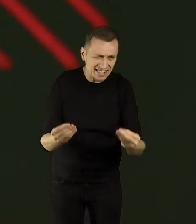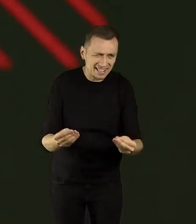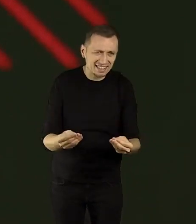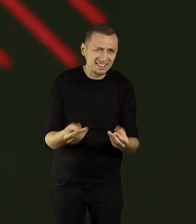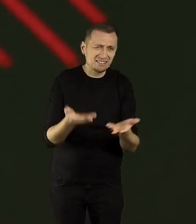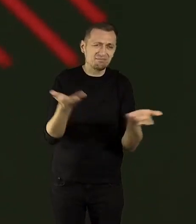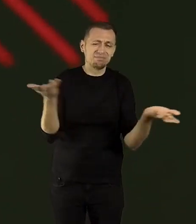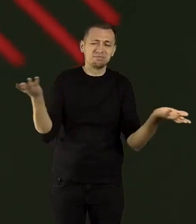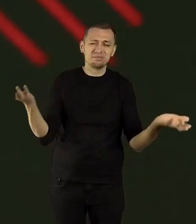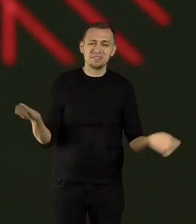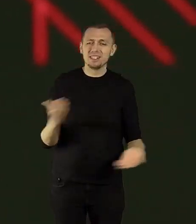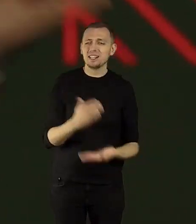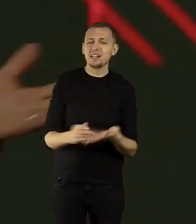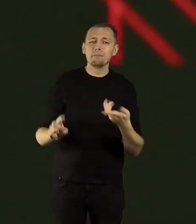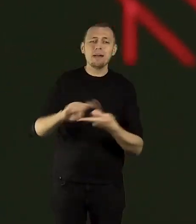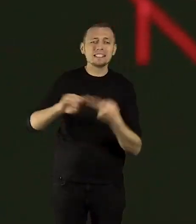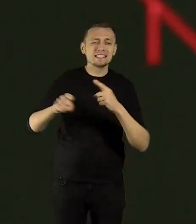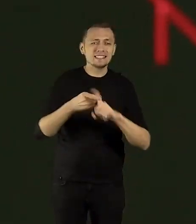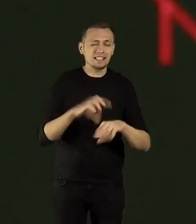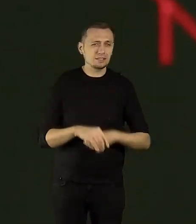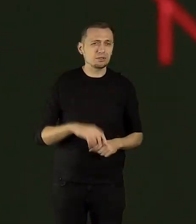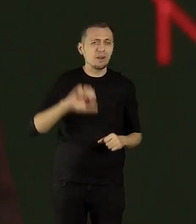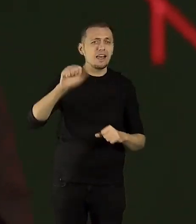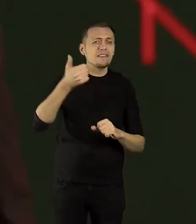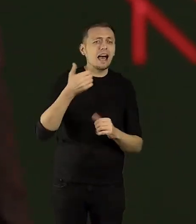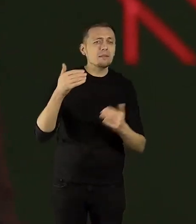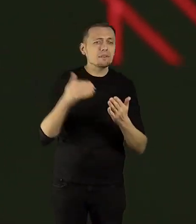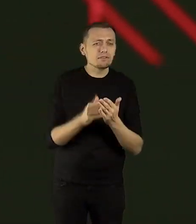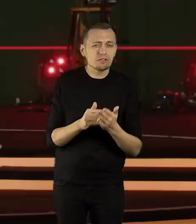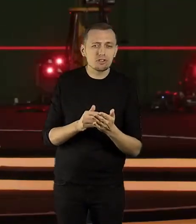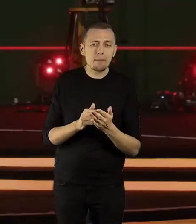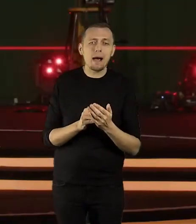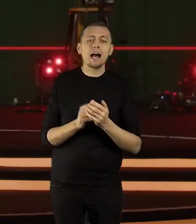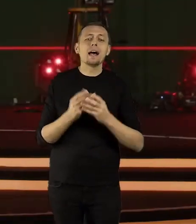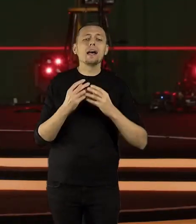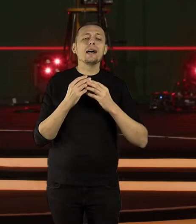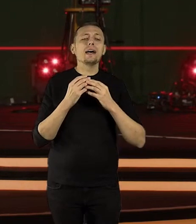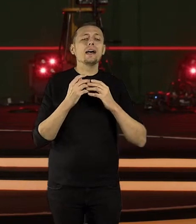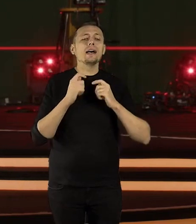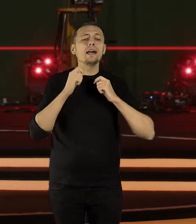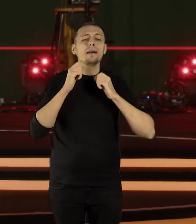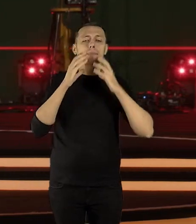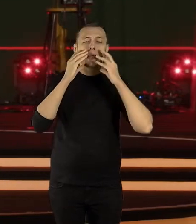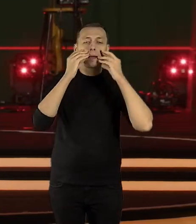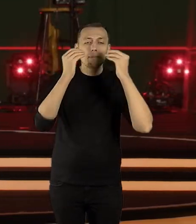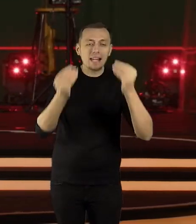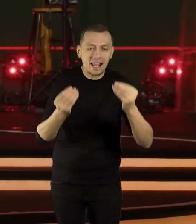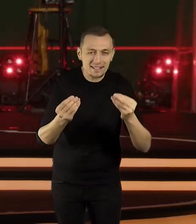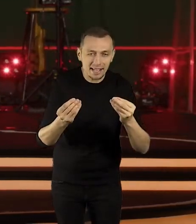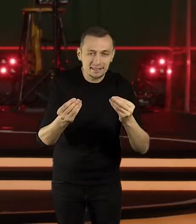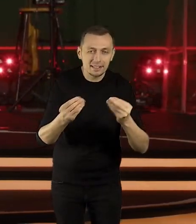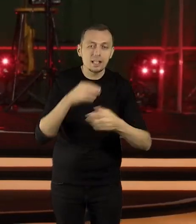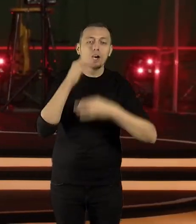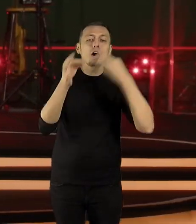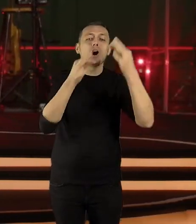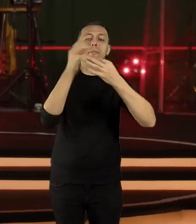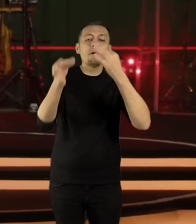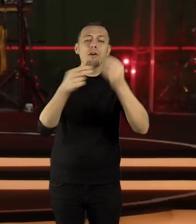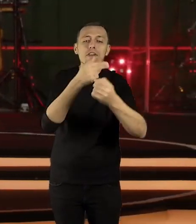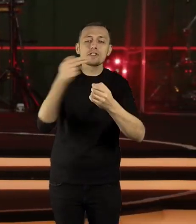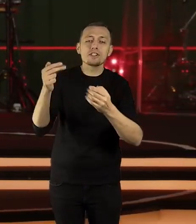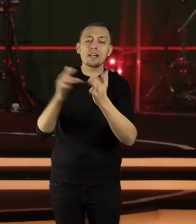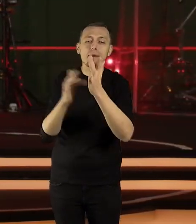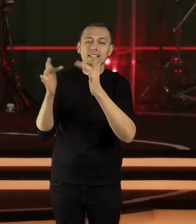przeniesienie osobistego przeżycia na zewnątrz i to zrobiła Maria. Wśród nas są nasi przyjaciele, którzy